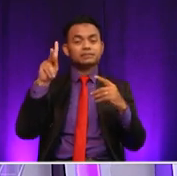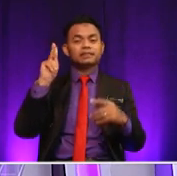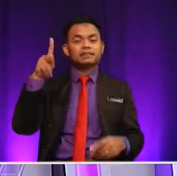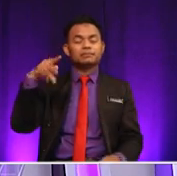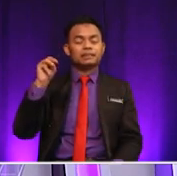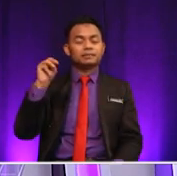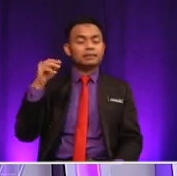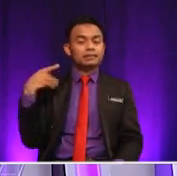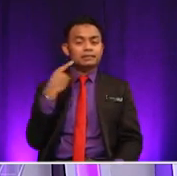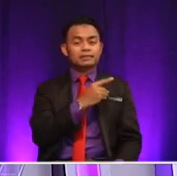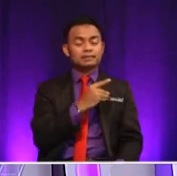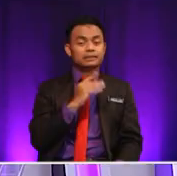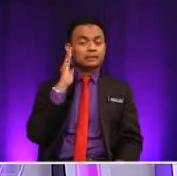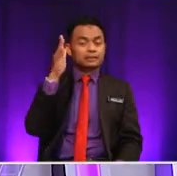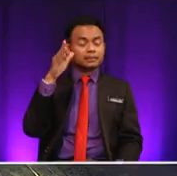persoalan struktur